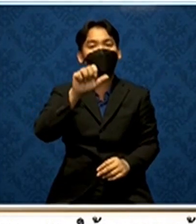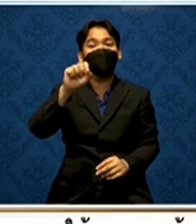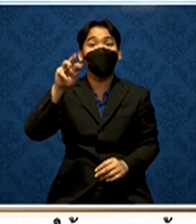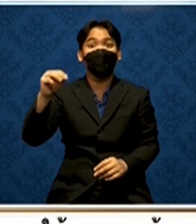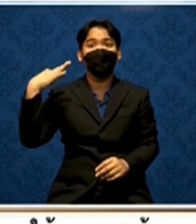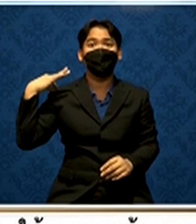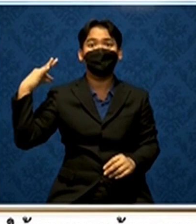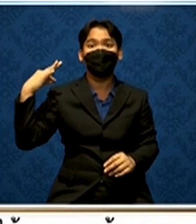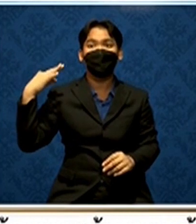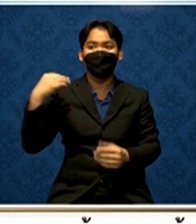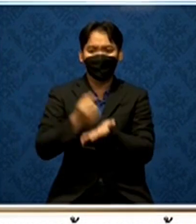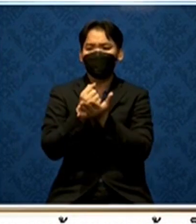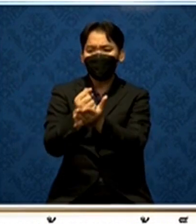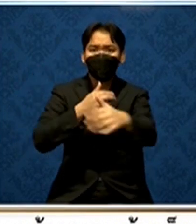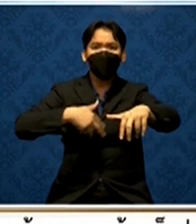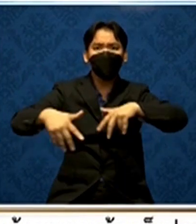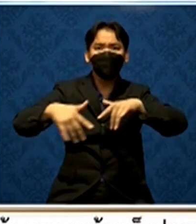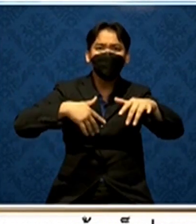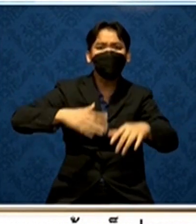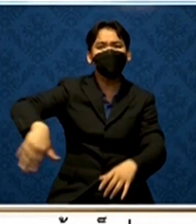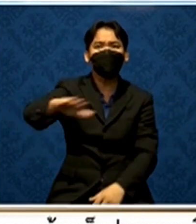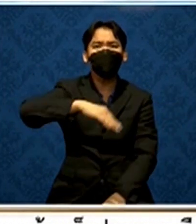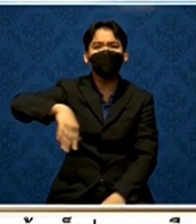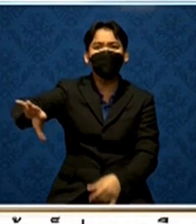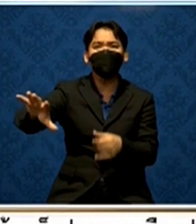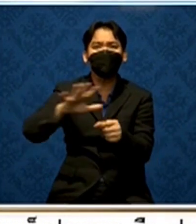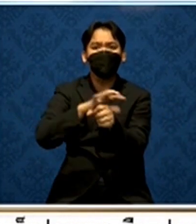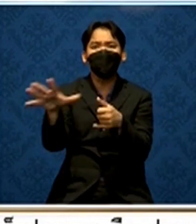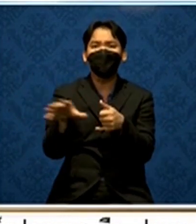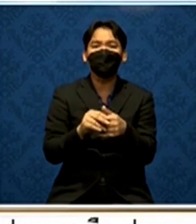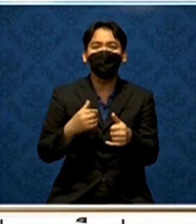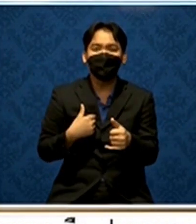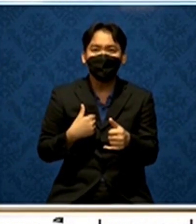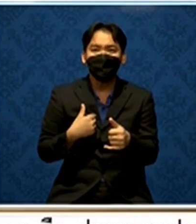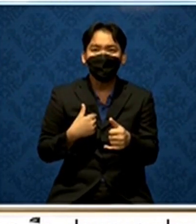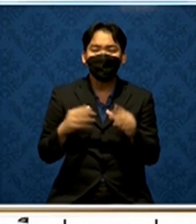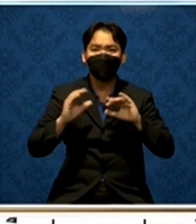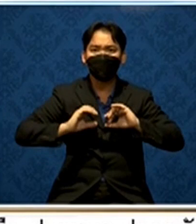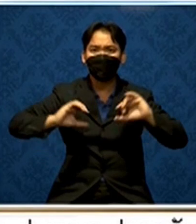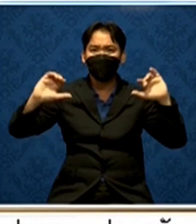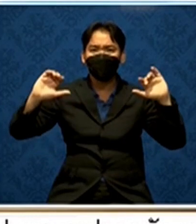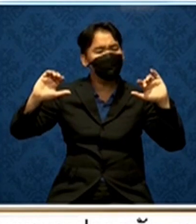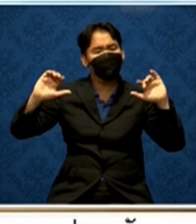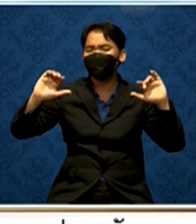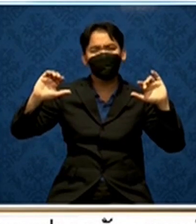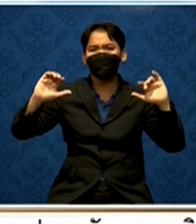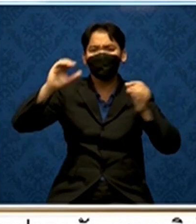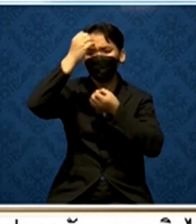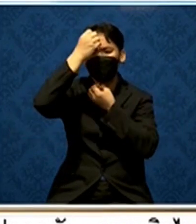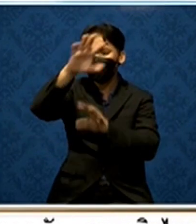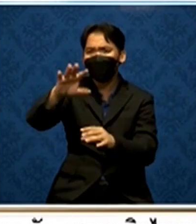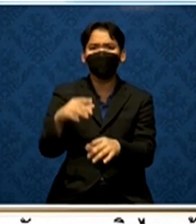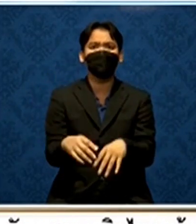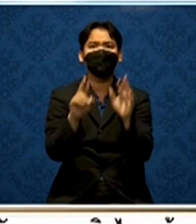เพื่อดูแลผู้ป่วยอย่างเต็มที่แต่รัฐบาลชุดนี้ครับไม่เห็นความสัมพันธ์ต่อการพัฒนาระบบสาธ